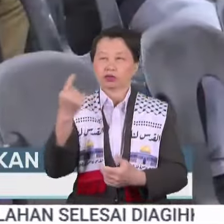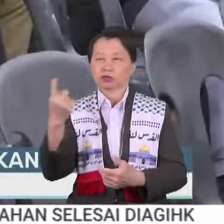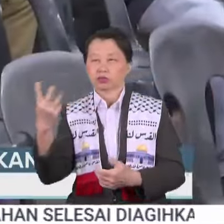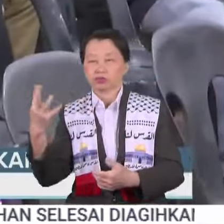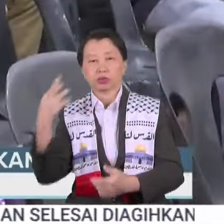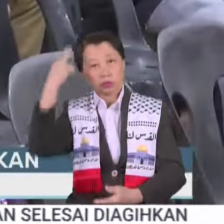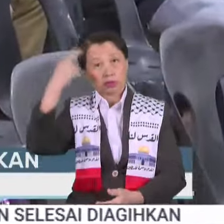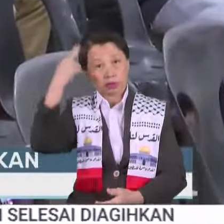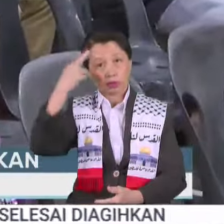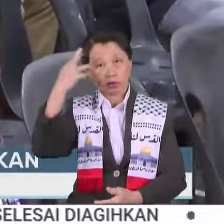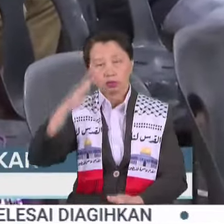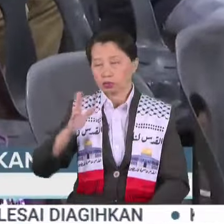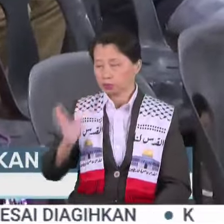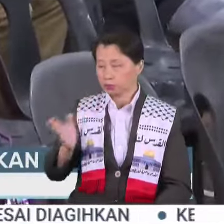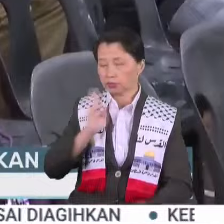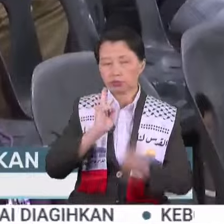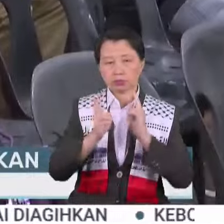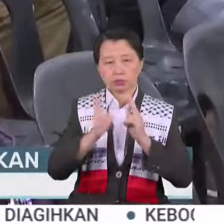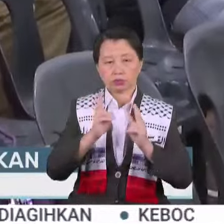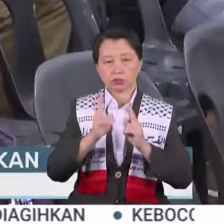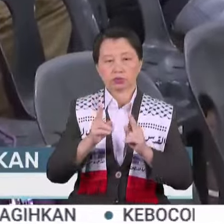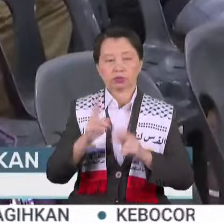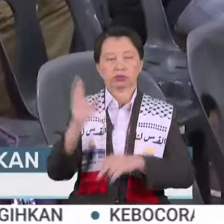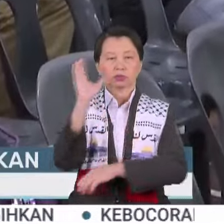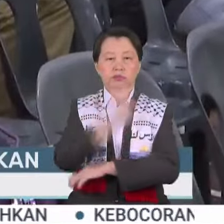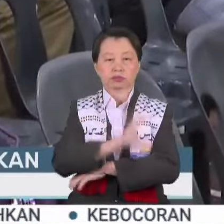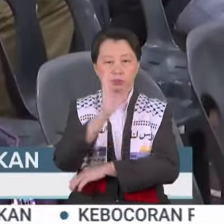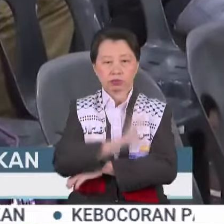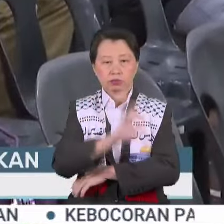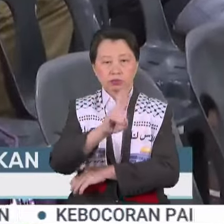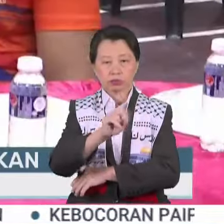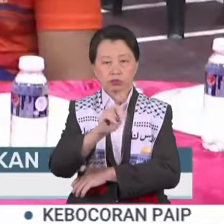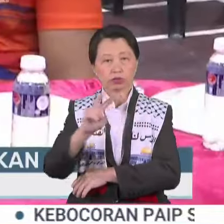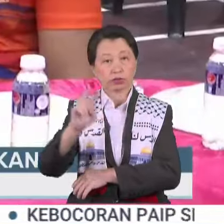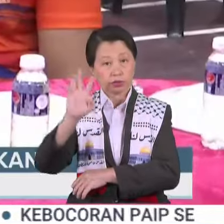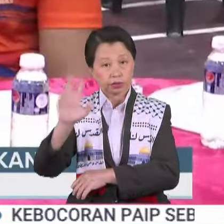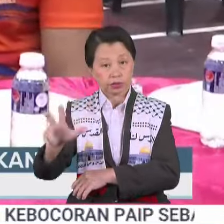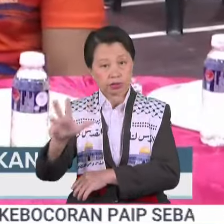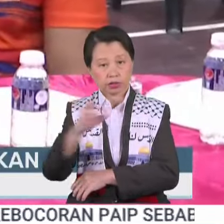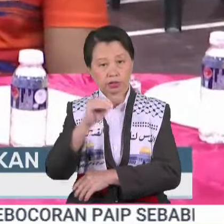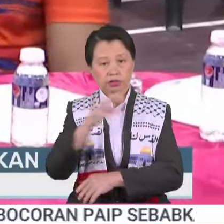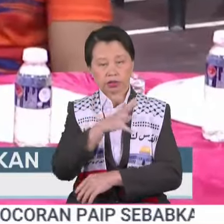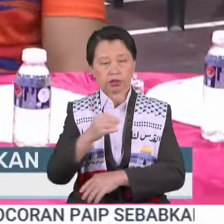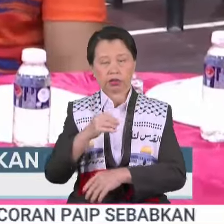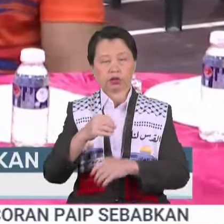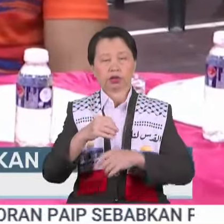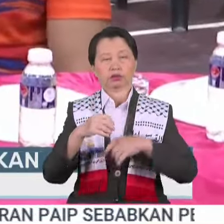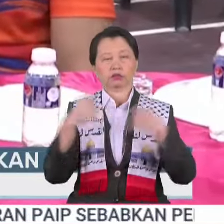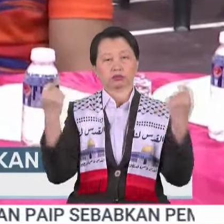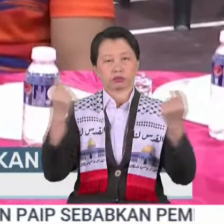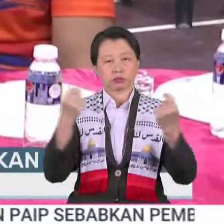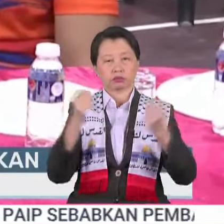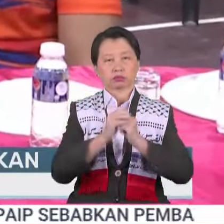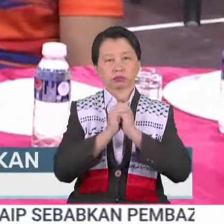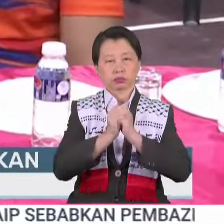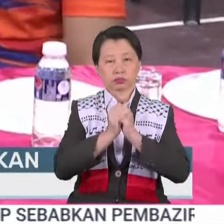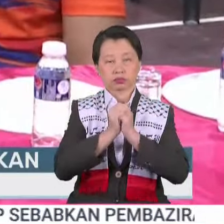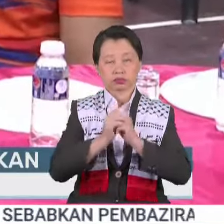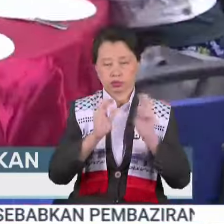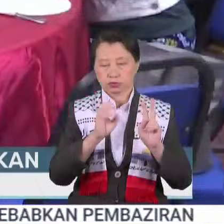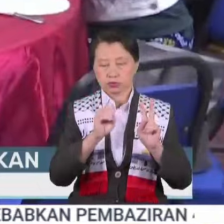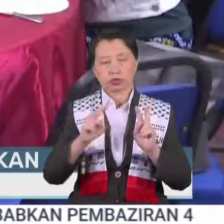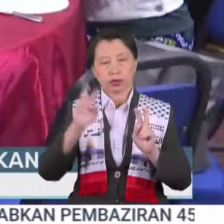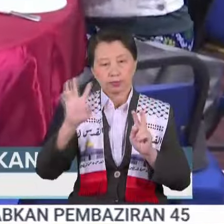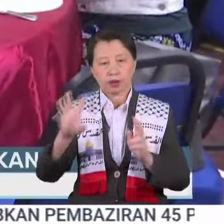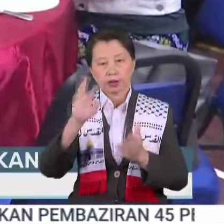faktor. Beliau berucap merasmikan sambutan Christmas 2023 dan sambutan Tahun Baharu Cina 2024 di Dewan